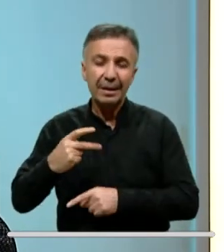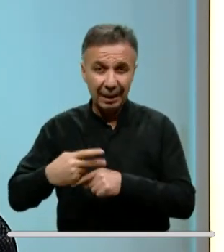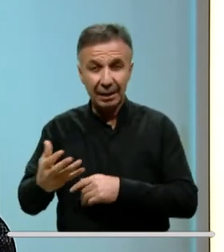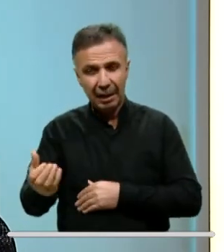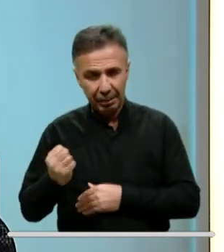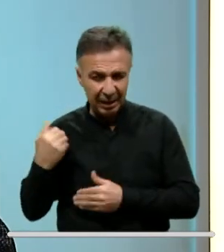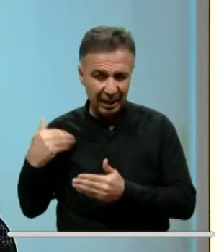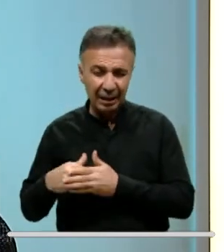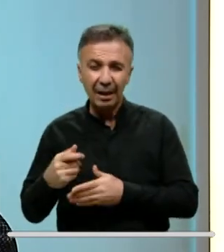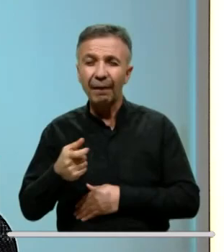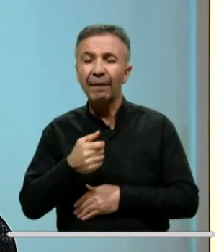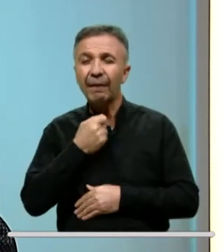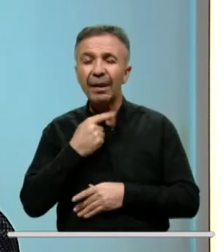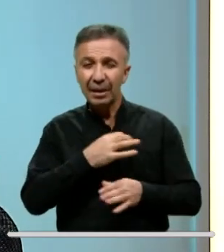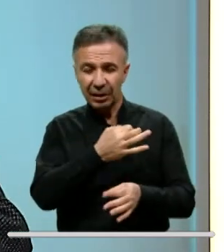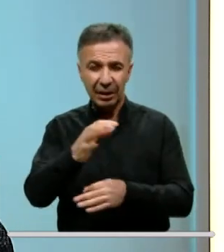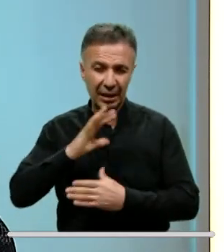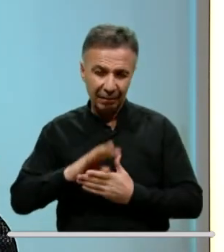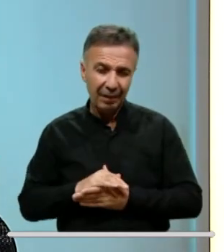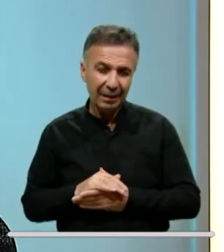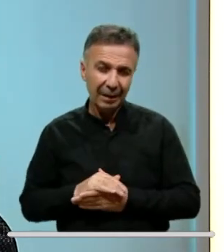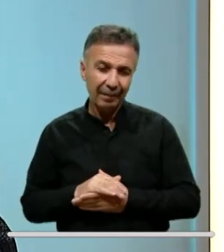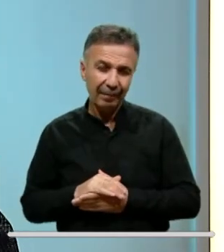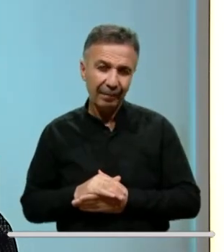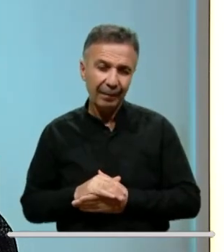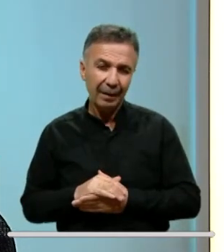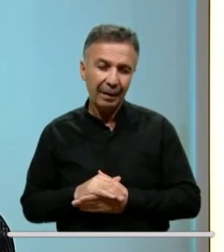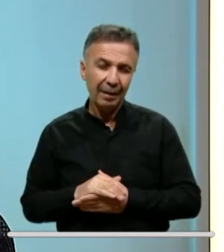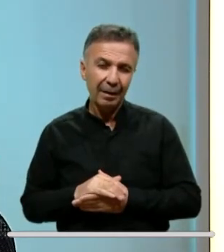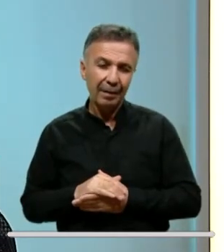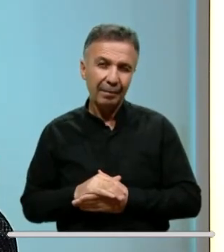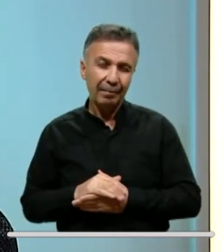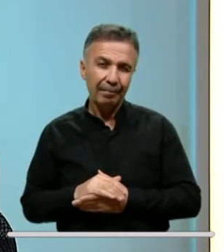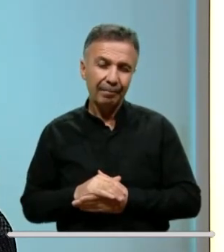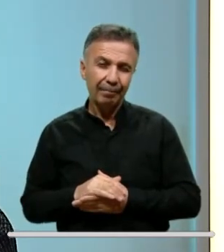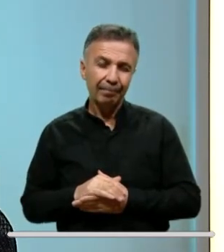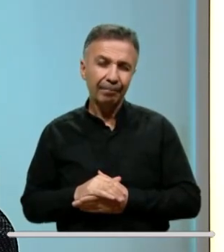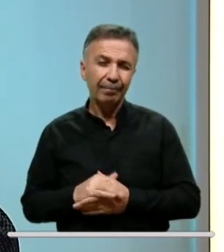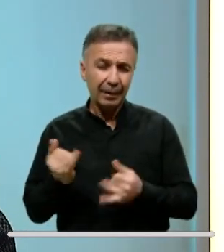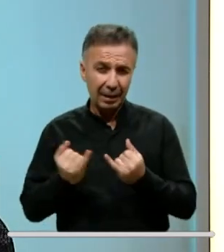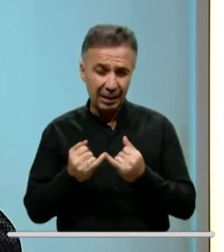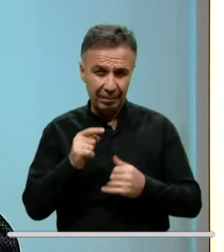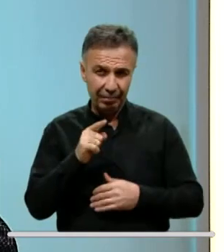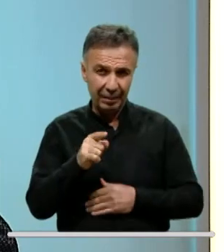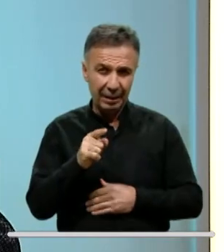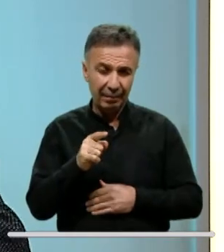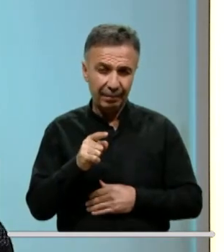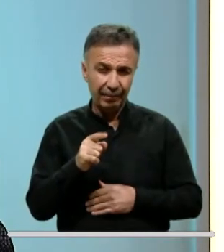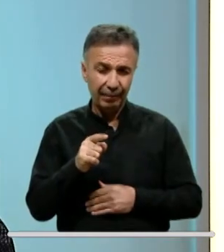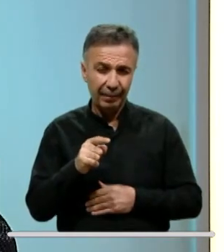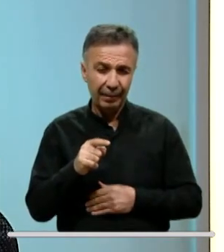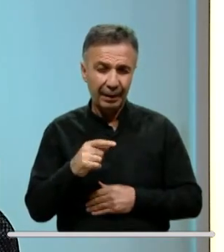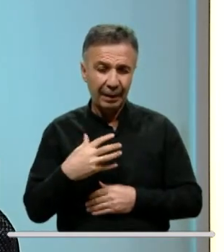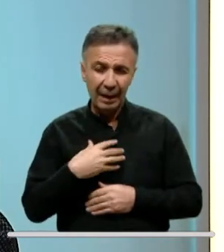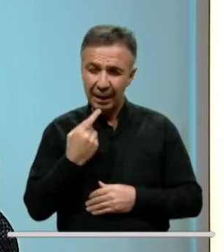kadar da fakir olanlar varsa ama onlara bildirme koşuluyla yapsın yani Tamamen silme değil kardeşim bir kendisini söylemeye